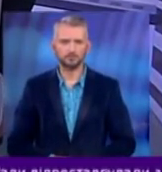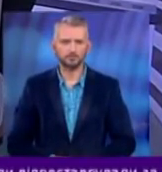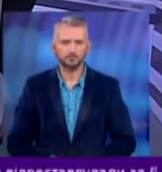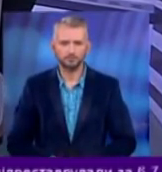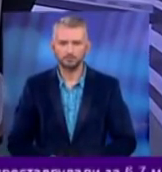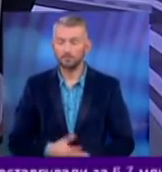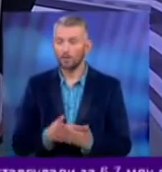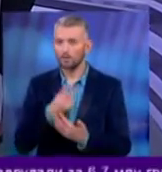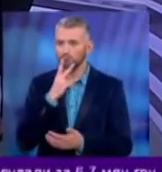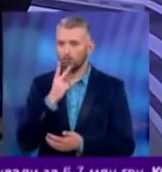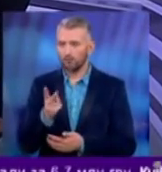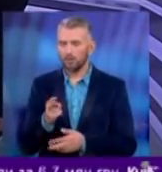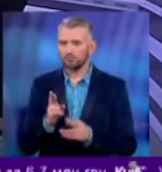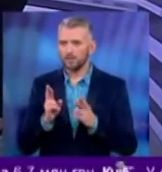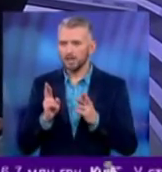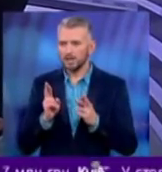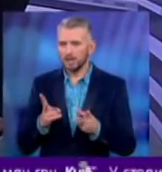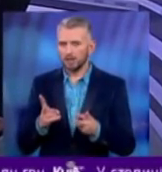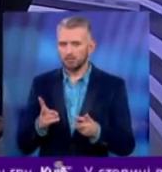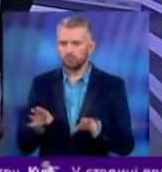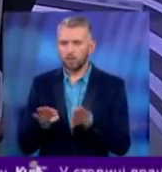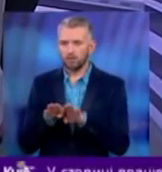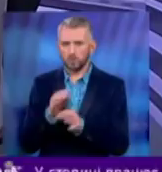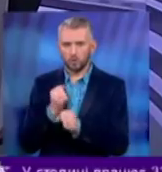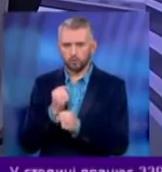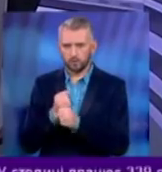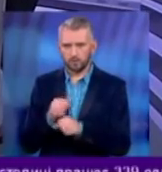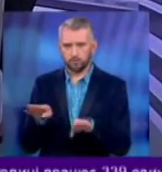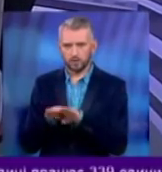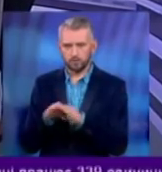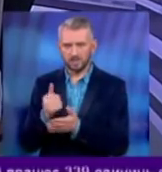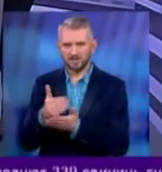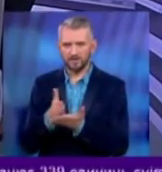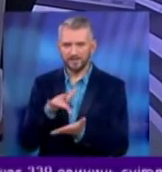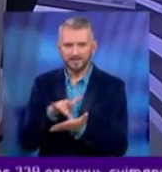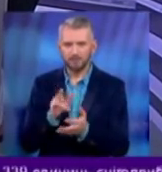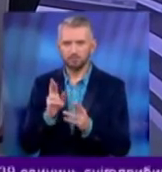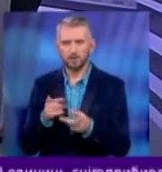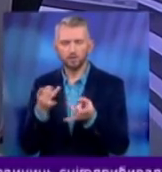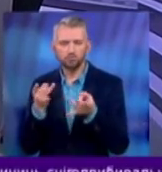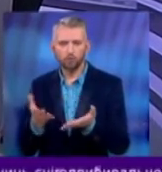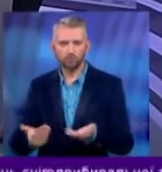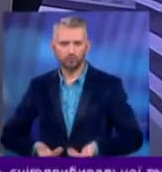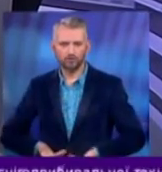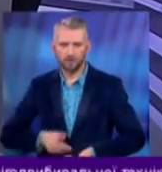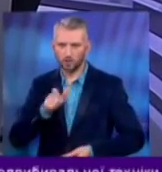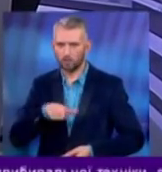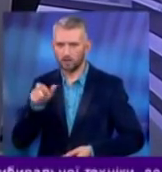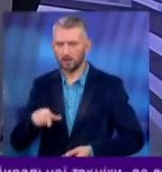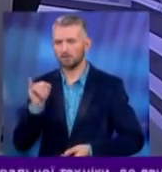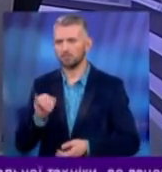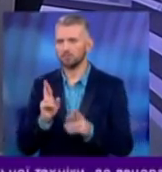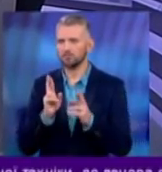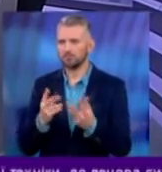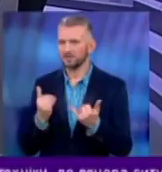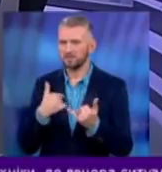Ну от побачили, наскільки от робота подібних сервісних центрів, наскільки спрощує життя громадянам і наскільки